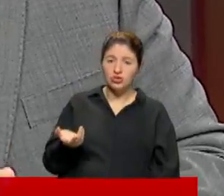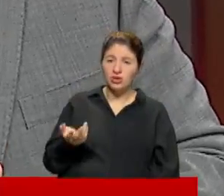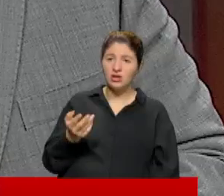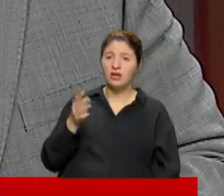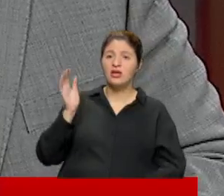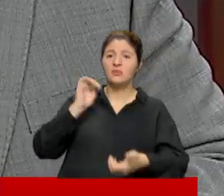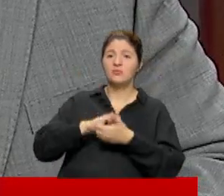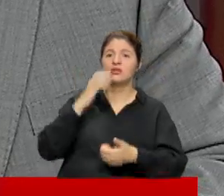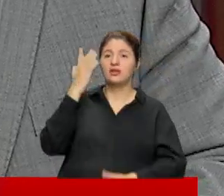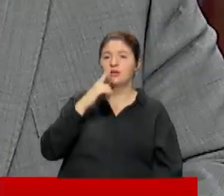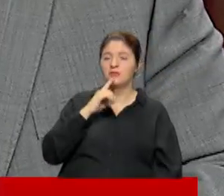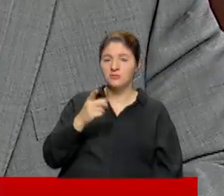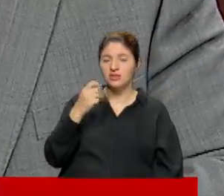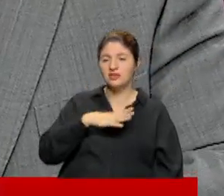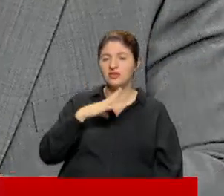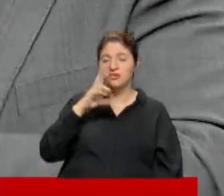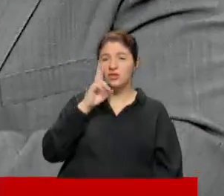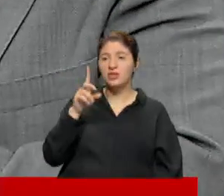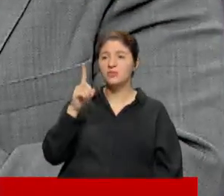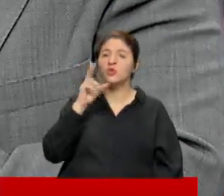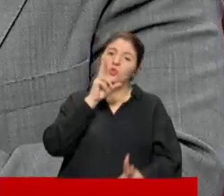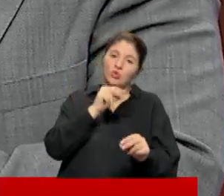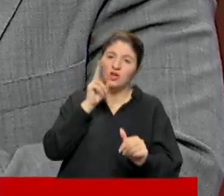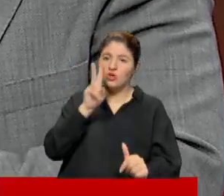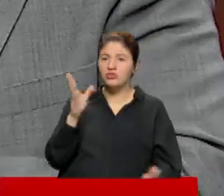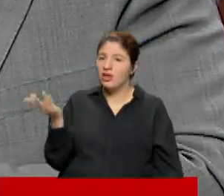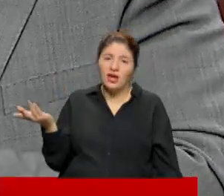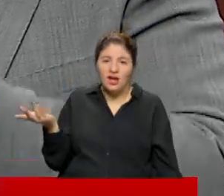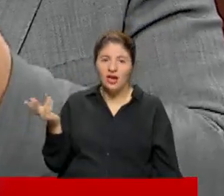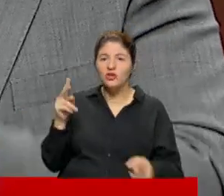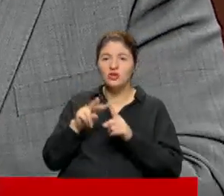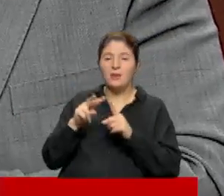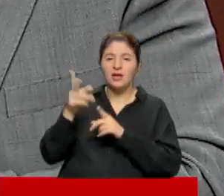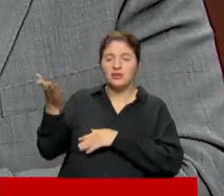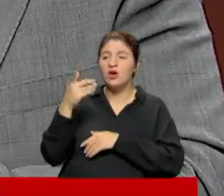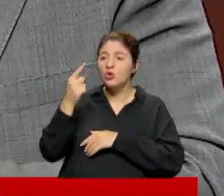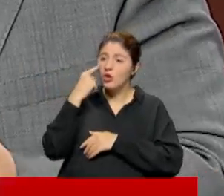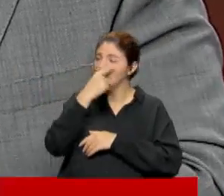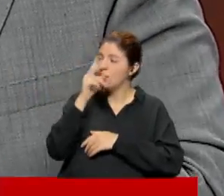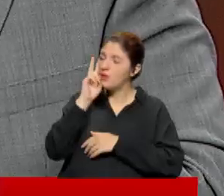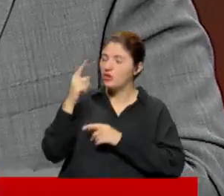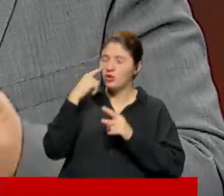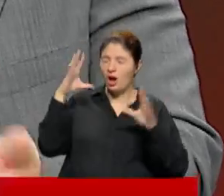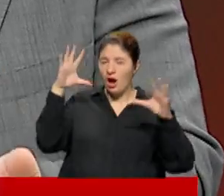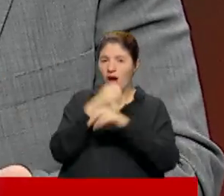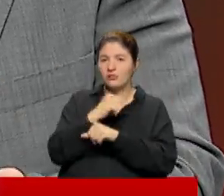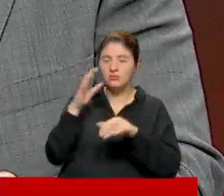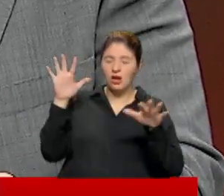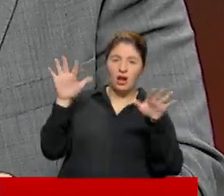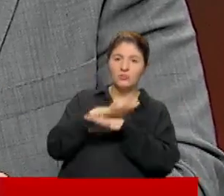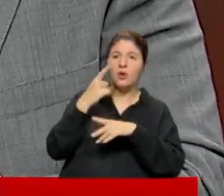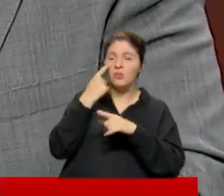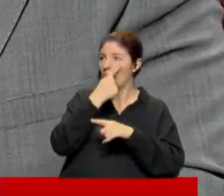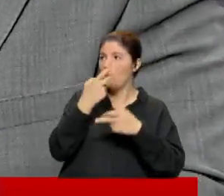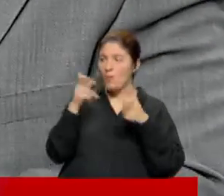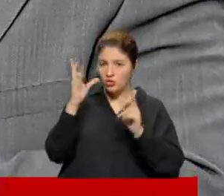birleşik Arab emirlikleri'nde para isterken Gördük Bir de uyurken gördük nurettin'e Nurettin'in gözüne baktık Gözlerimiz karardı ya bomboş bir göz olur